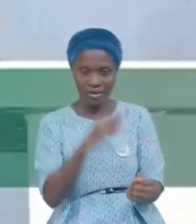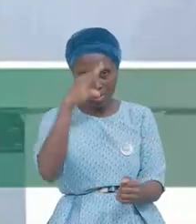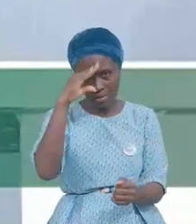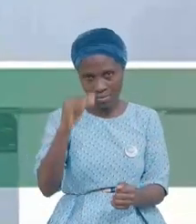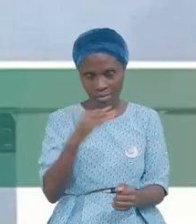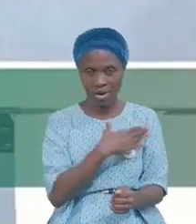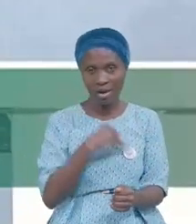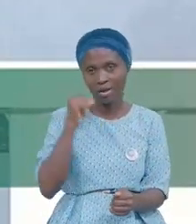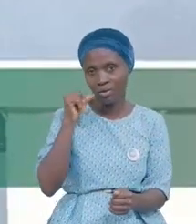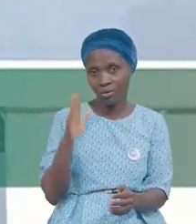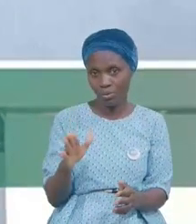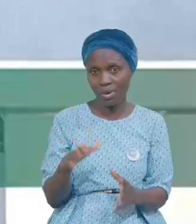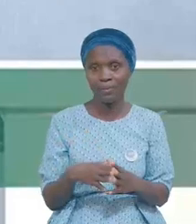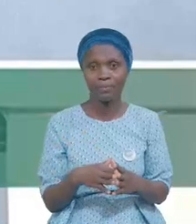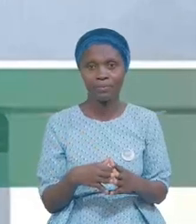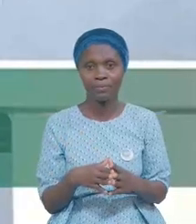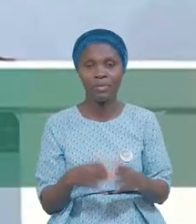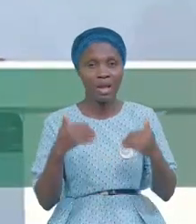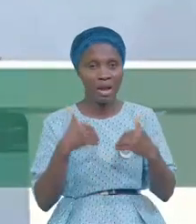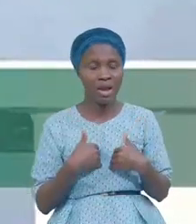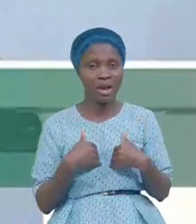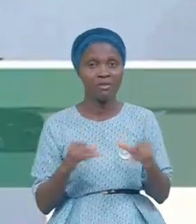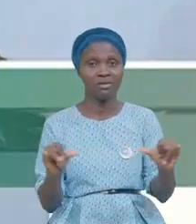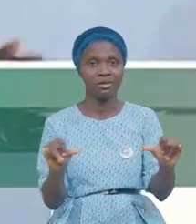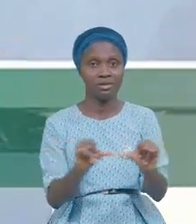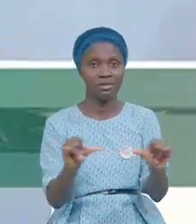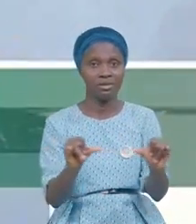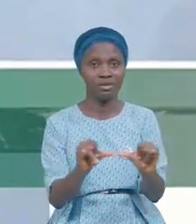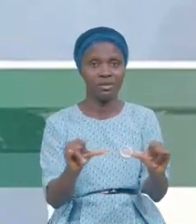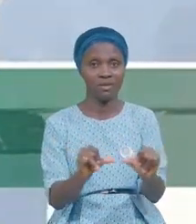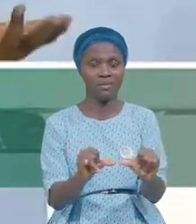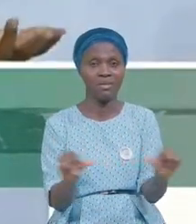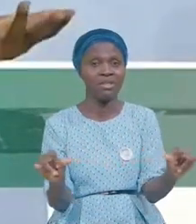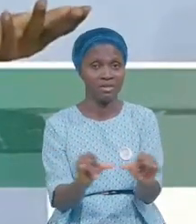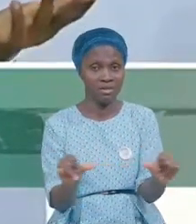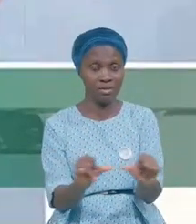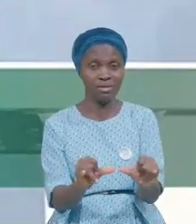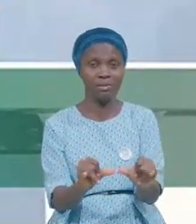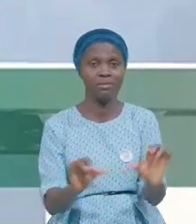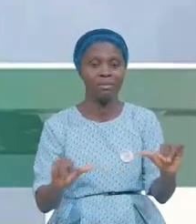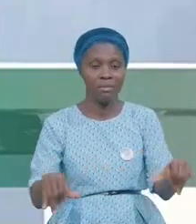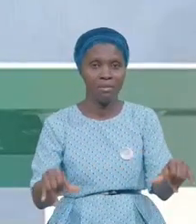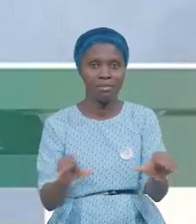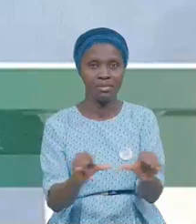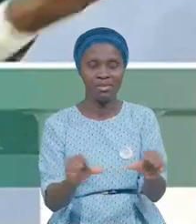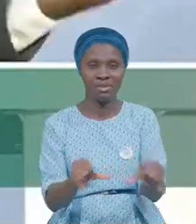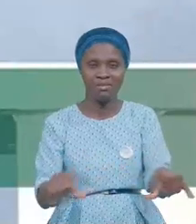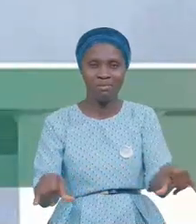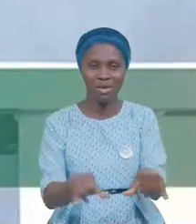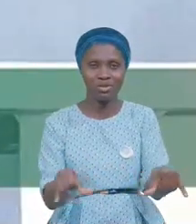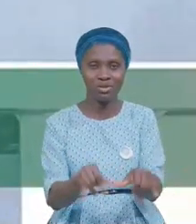la femme avaient la même mesure de foi. Et aujourd'hui, les hommes